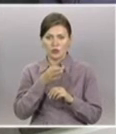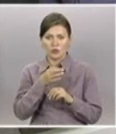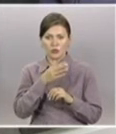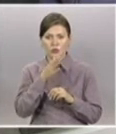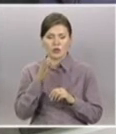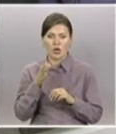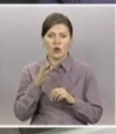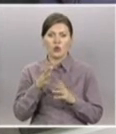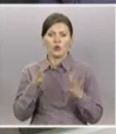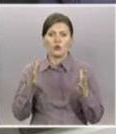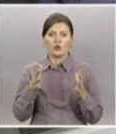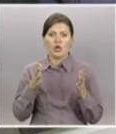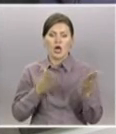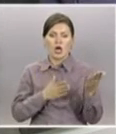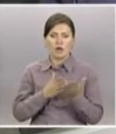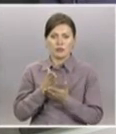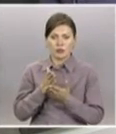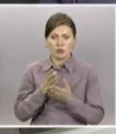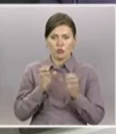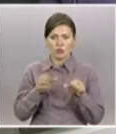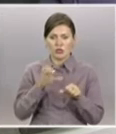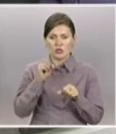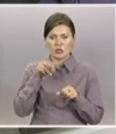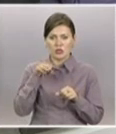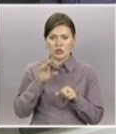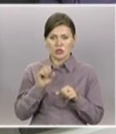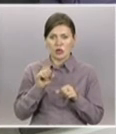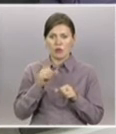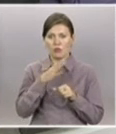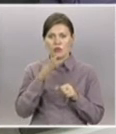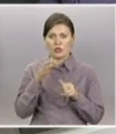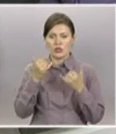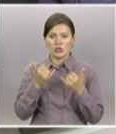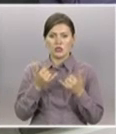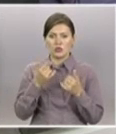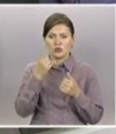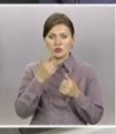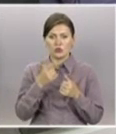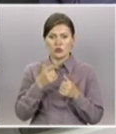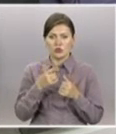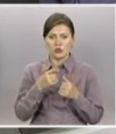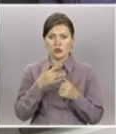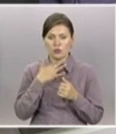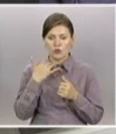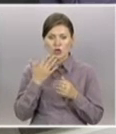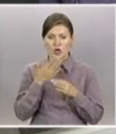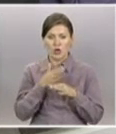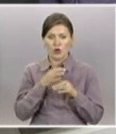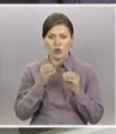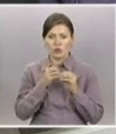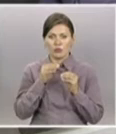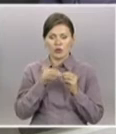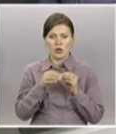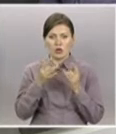Осы үлкен бір ағым десек те болады, сияқты. Әрі бұлардың қазір жүздеген ячейкасы бар. 10 мыңдаған